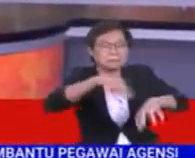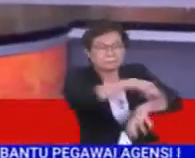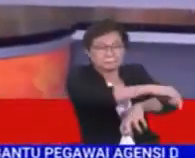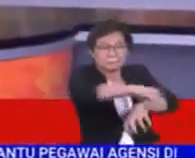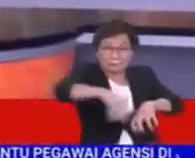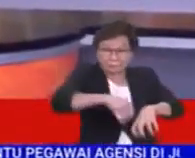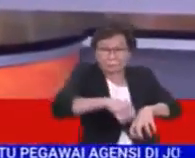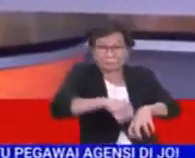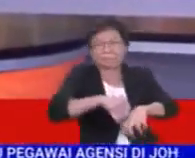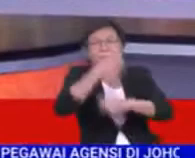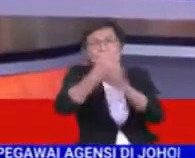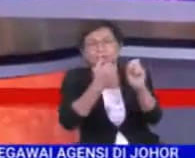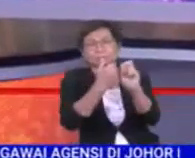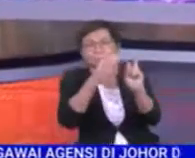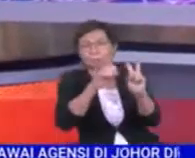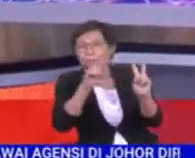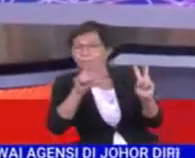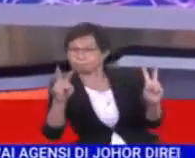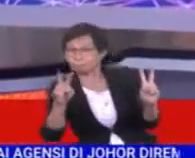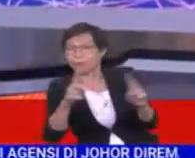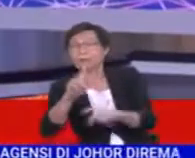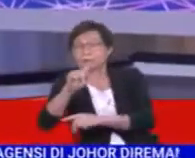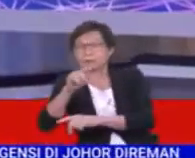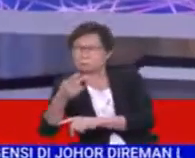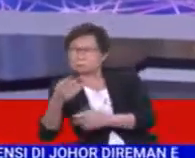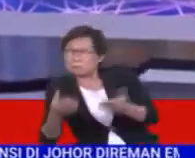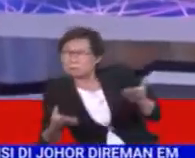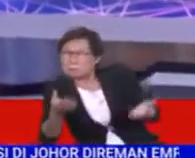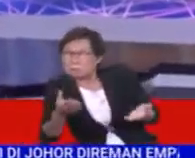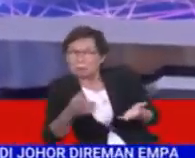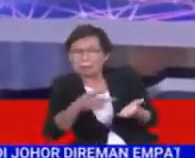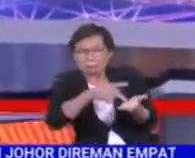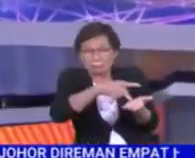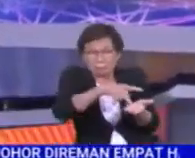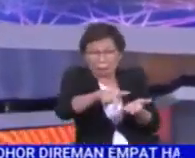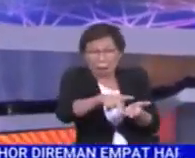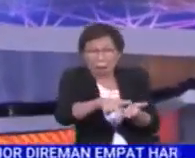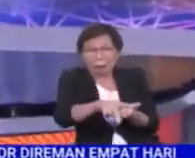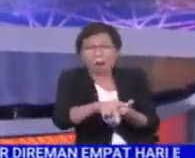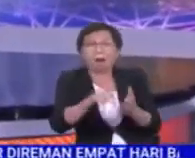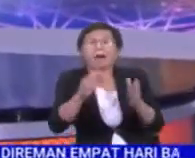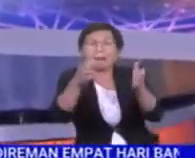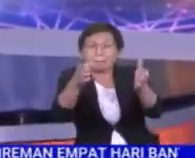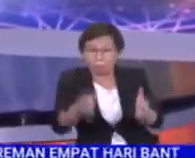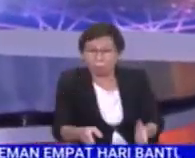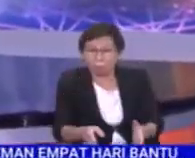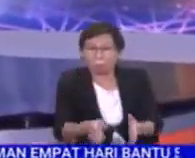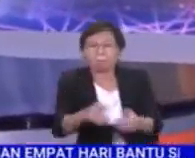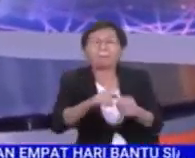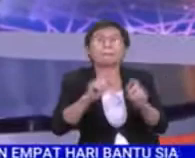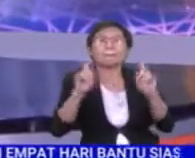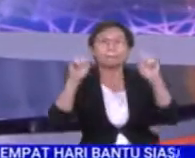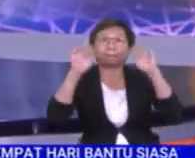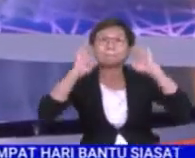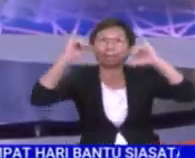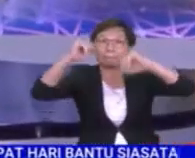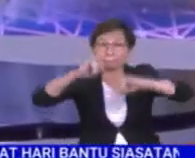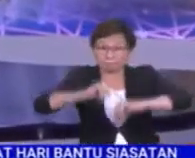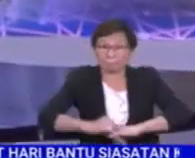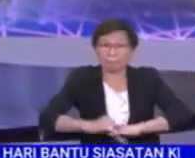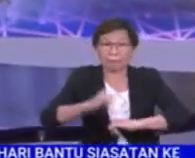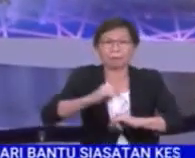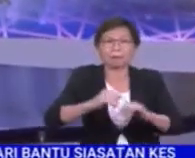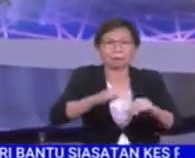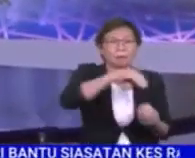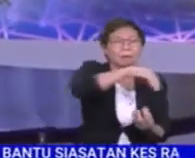musim haji itu dibunuh berdua namun techs untuk jamaah muassasah menunaikan ibadah haji akan meningkat kepada